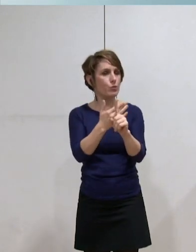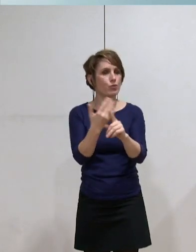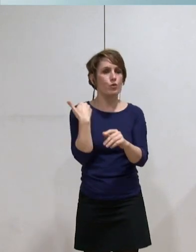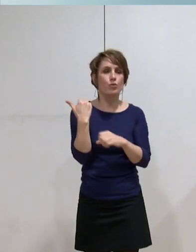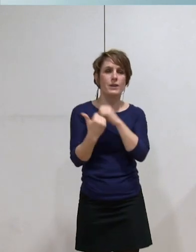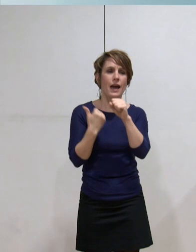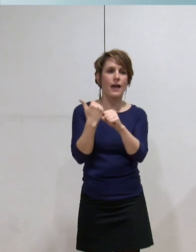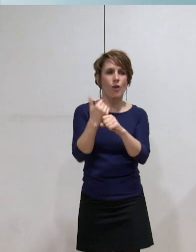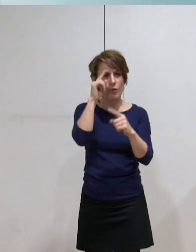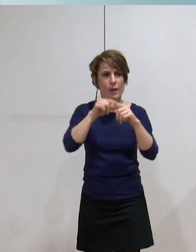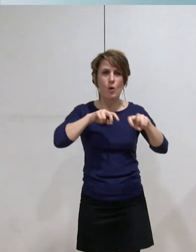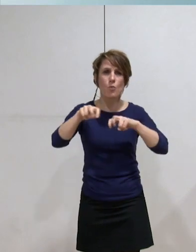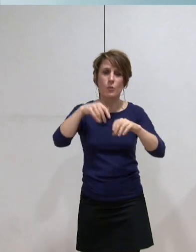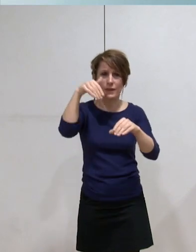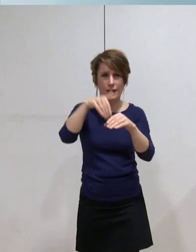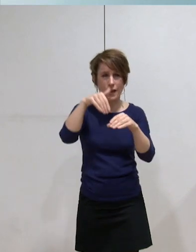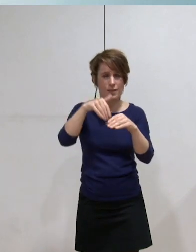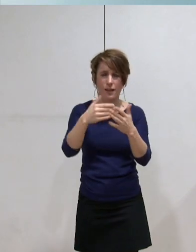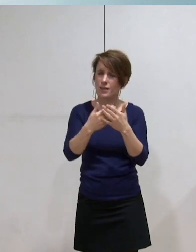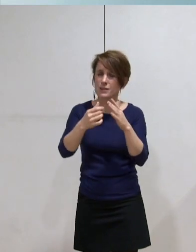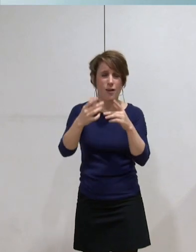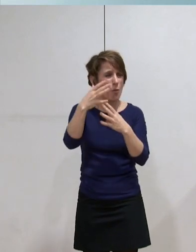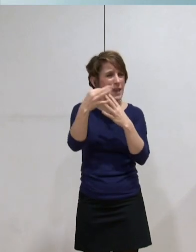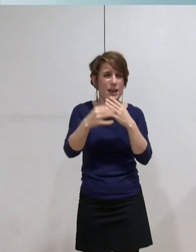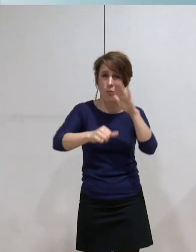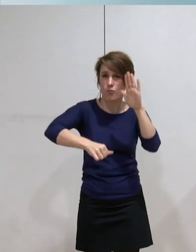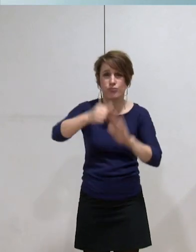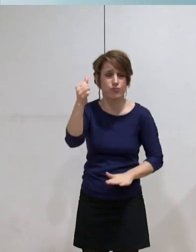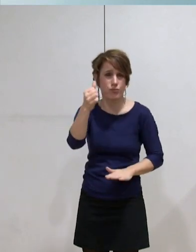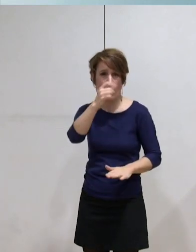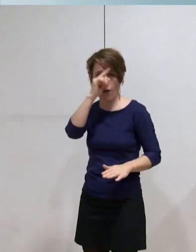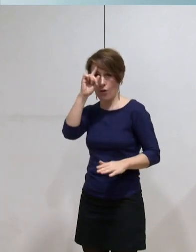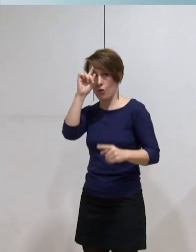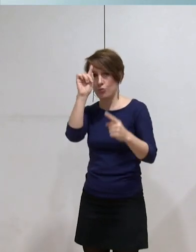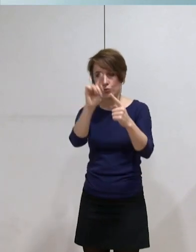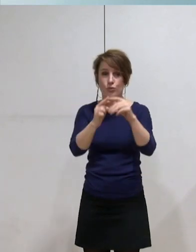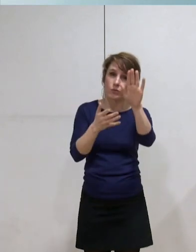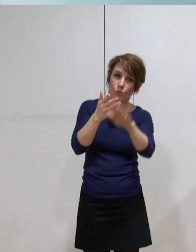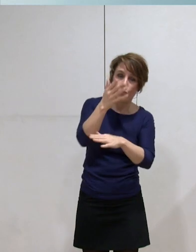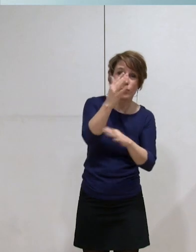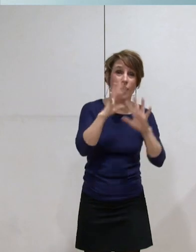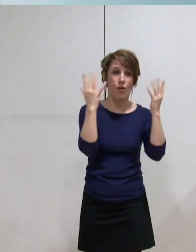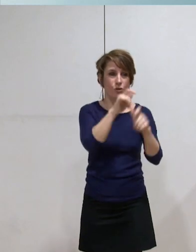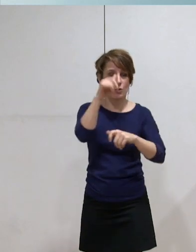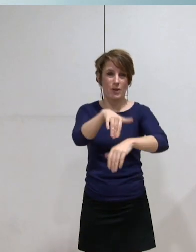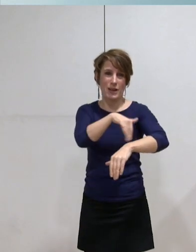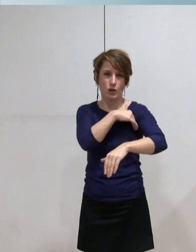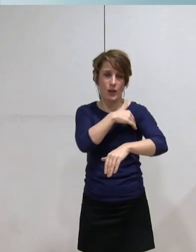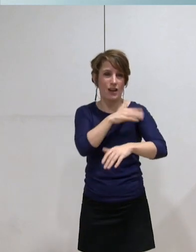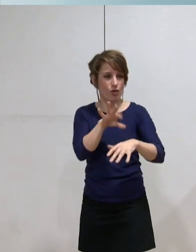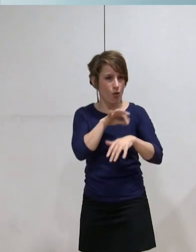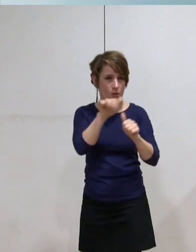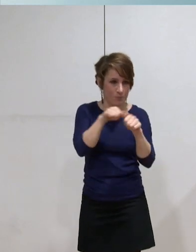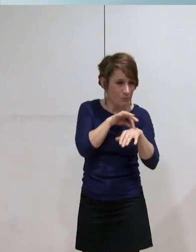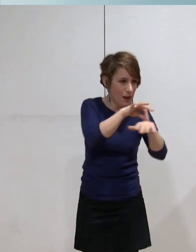interne et qui est un élément fondamental qui doit nous permettre demain d'accompagner l'ensemble de nos agents sur différents métiers tout